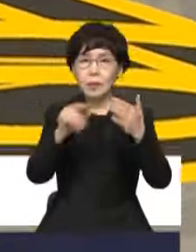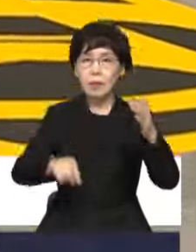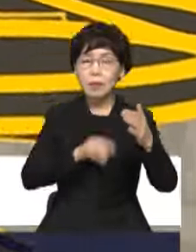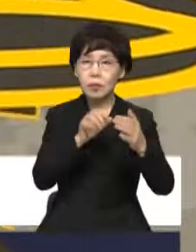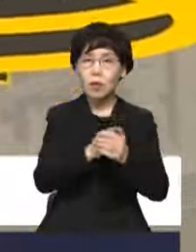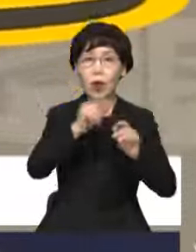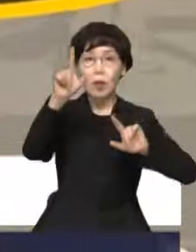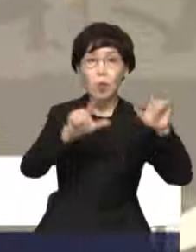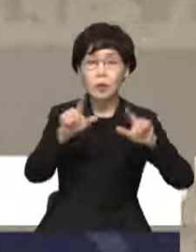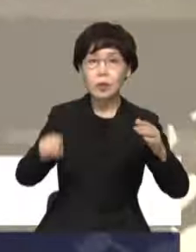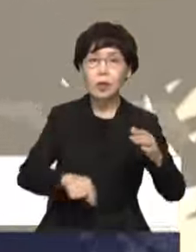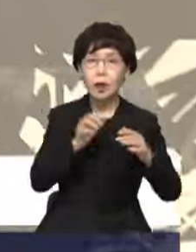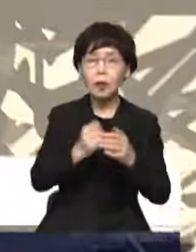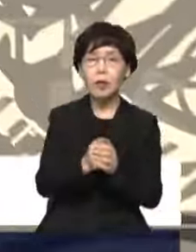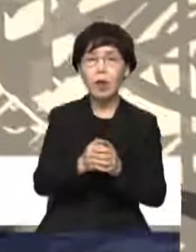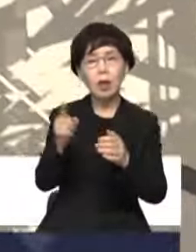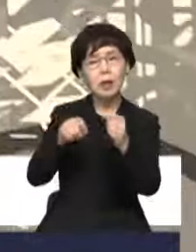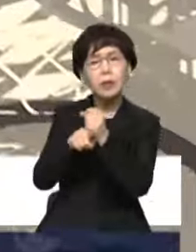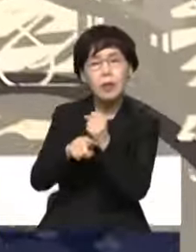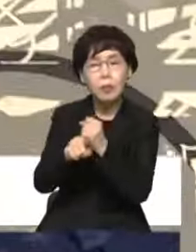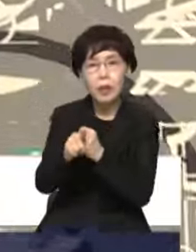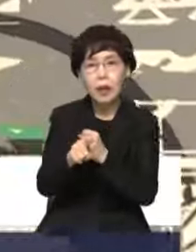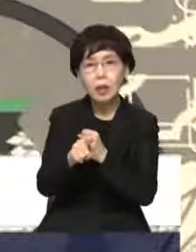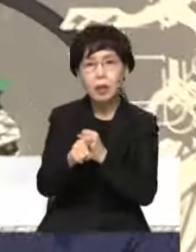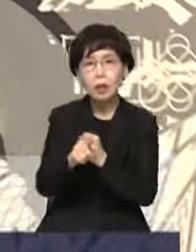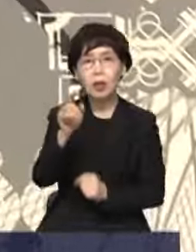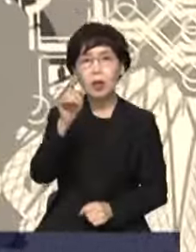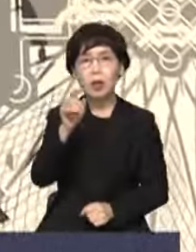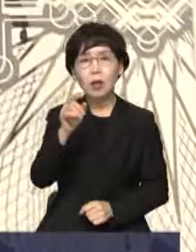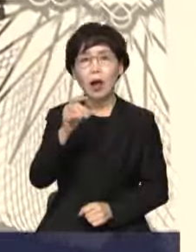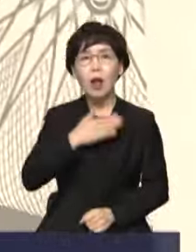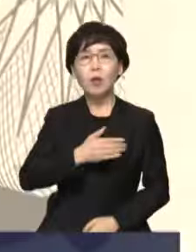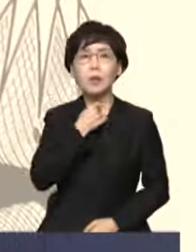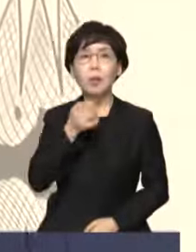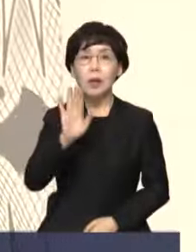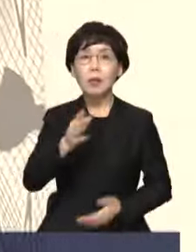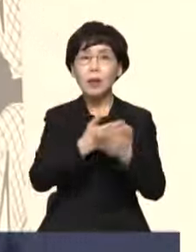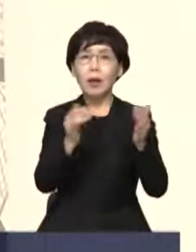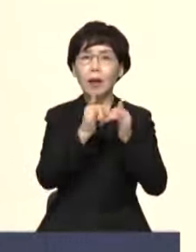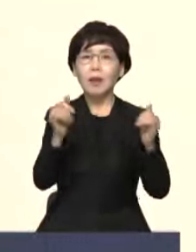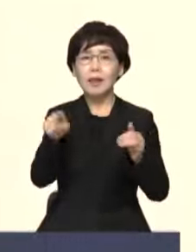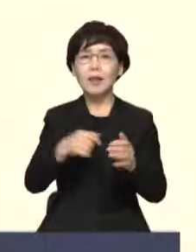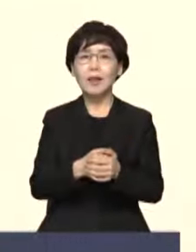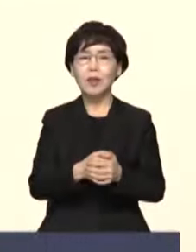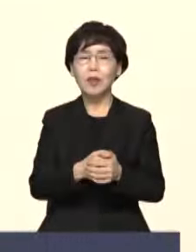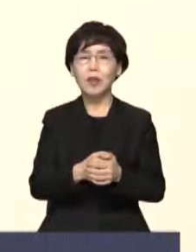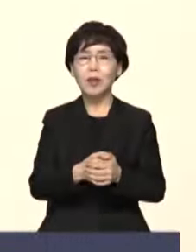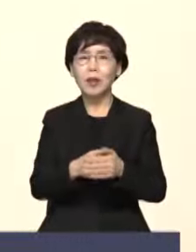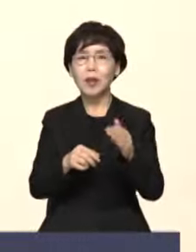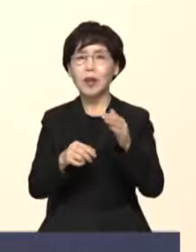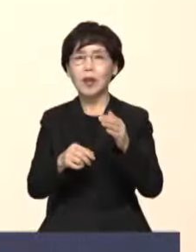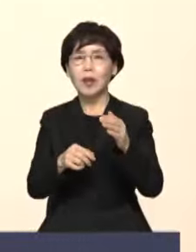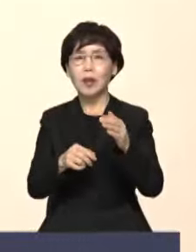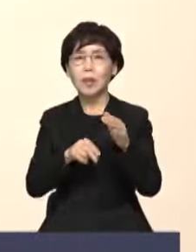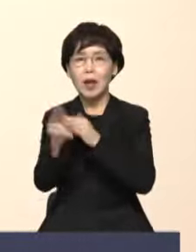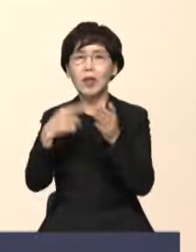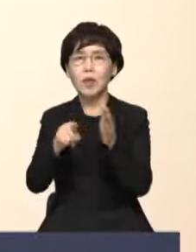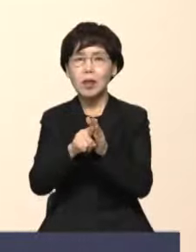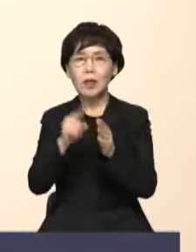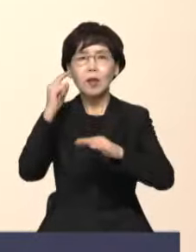기호나 형상에서 상징이나 의미를 읽어내려고 하지만 작가는 이를 피하기 위해 일부러 기호나